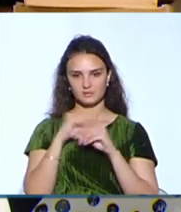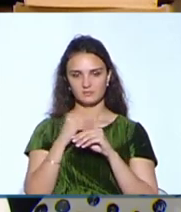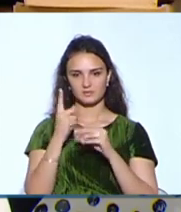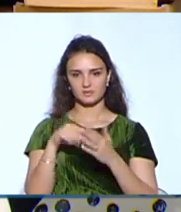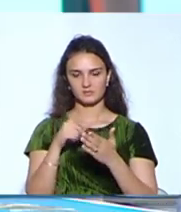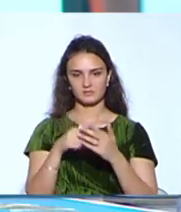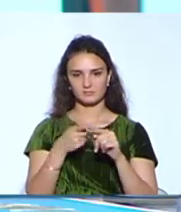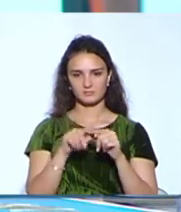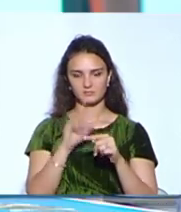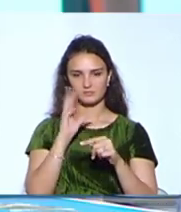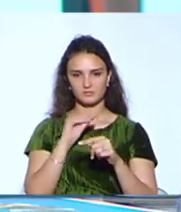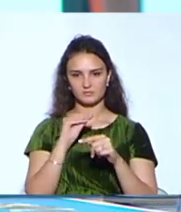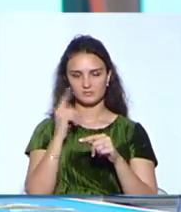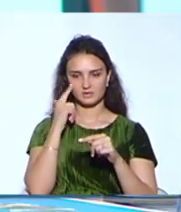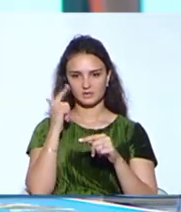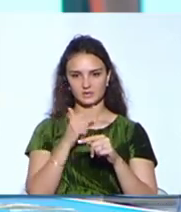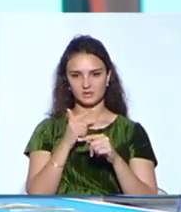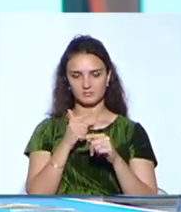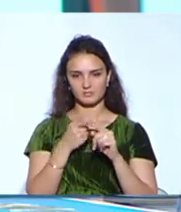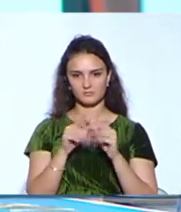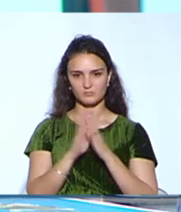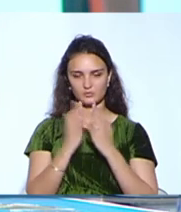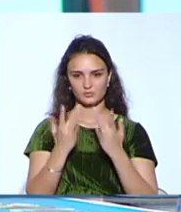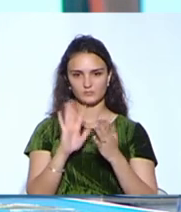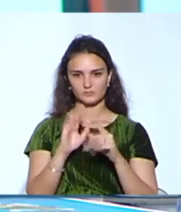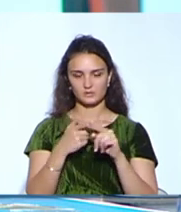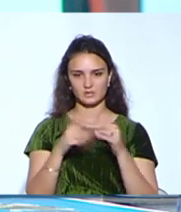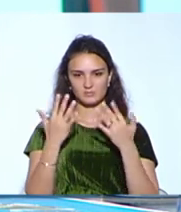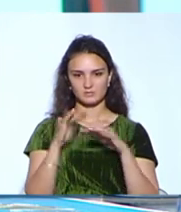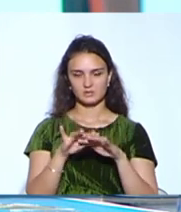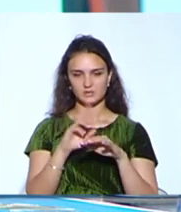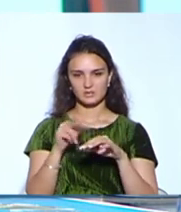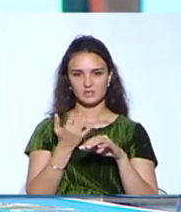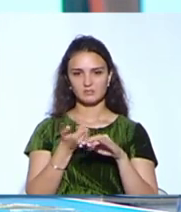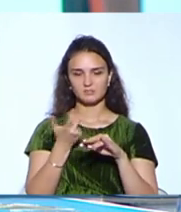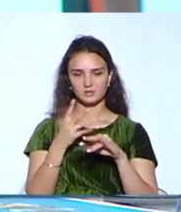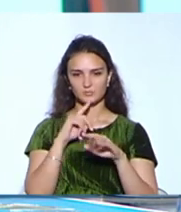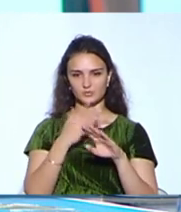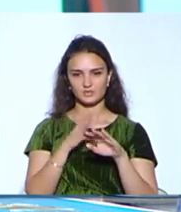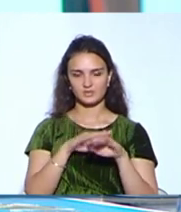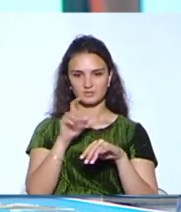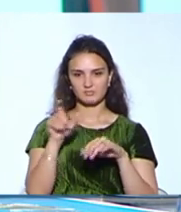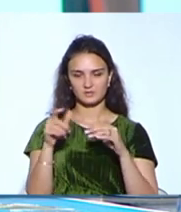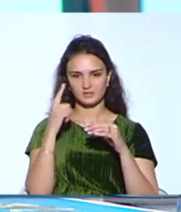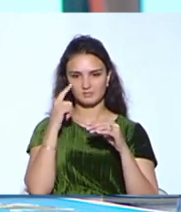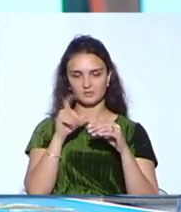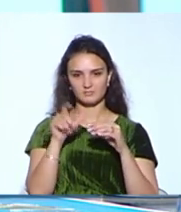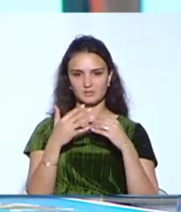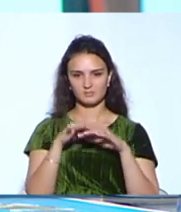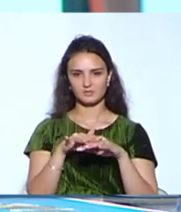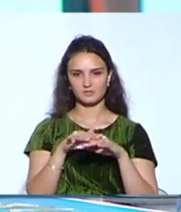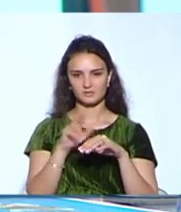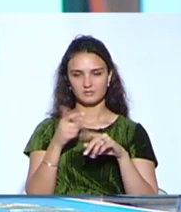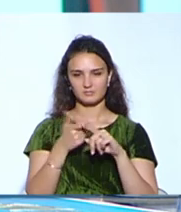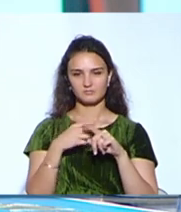ერთი კითხვა აუცილებლად უნდა დავსვათ. განათლება მოითხოვს თუ არა ადაპტაციას? და რამდენად უჭირთ ადაპტაცია განათლებულ ადამიანებს? ან